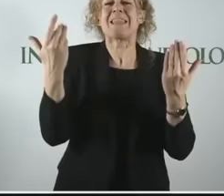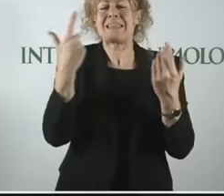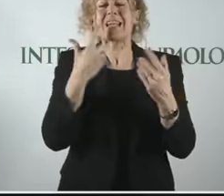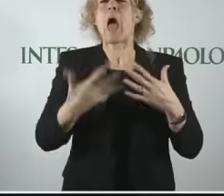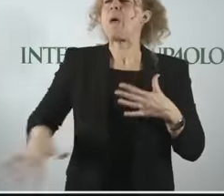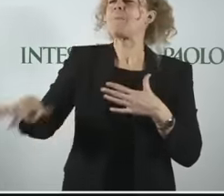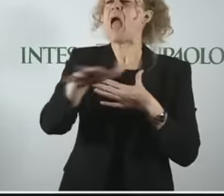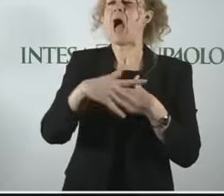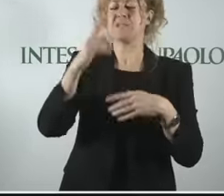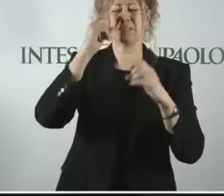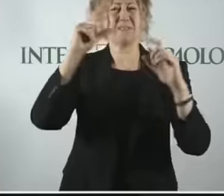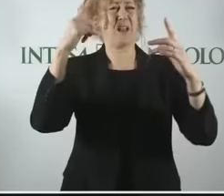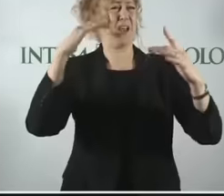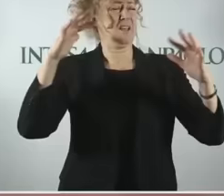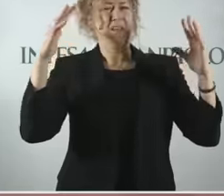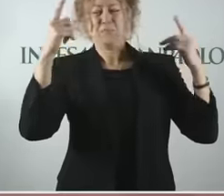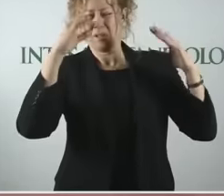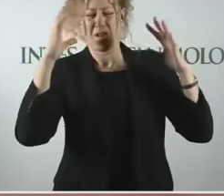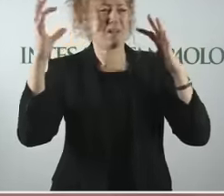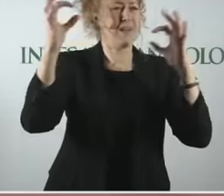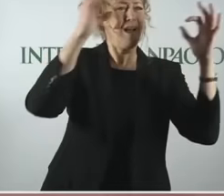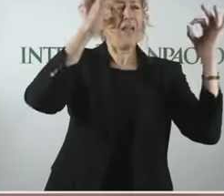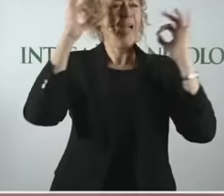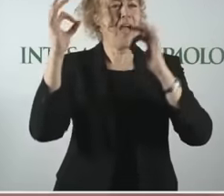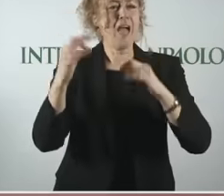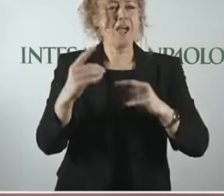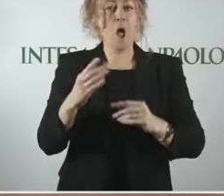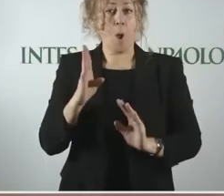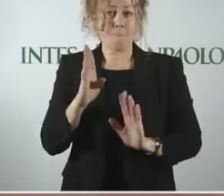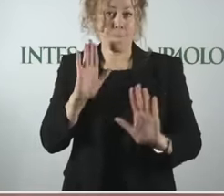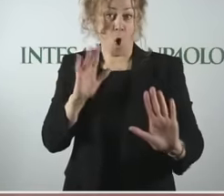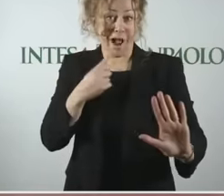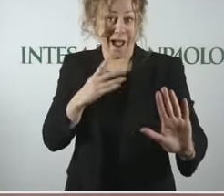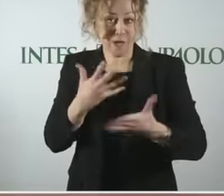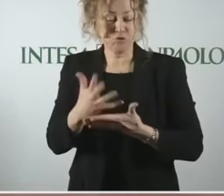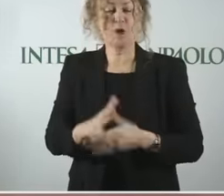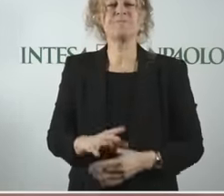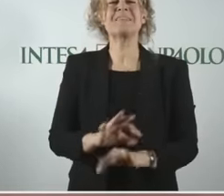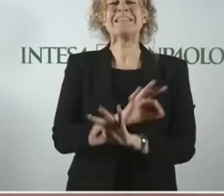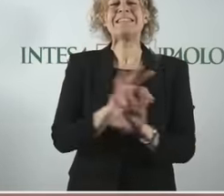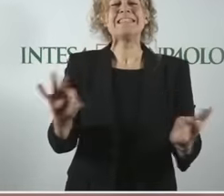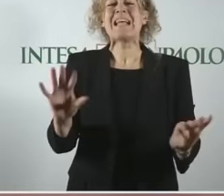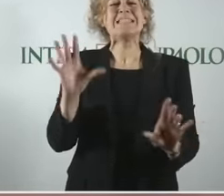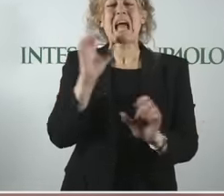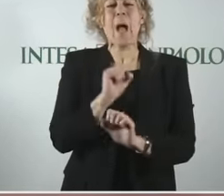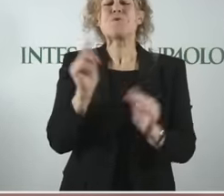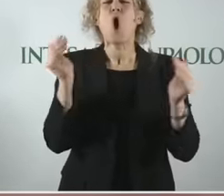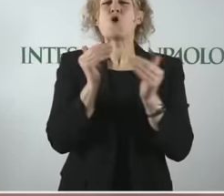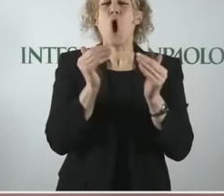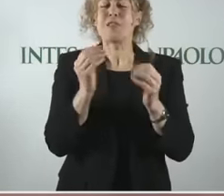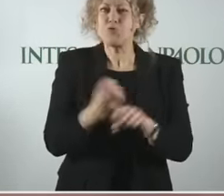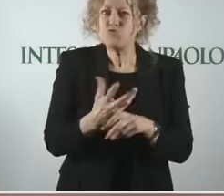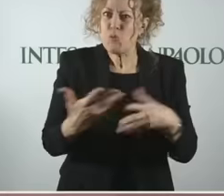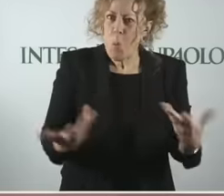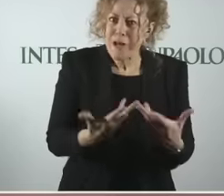piazza un po' stordito e Cito Boccaccio eh senza aver ben capito se quella notte era